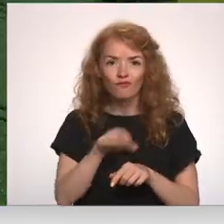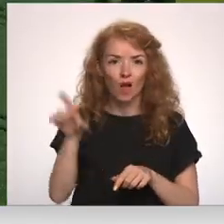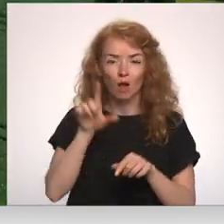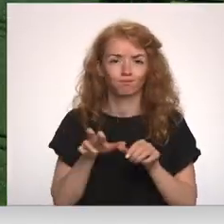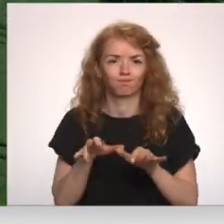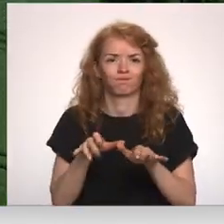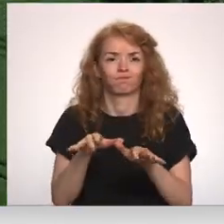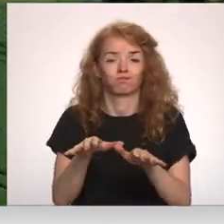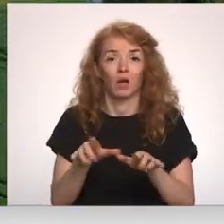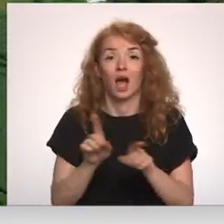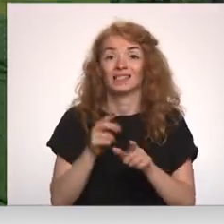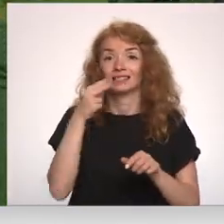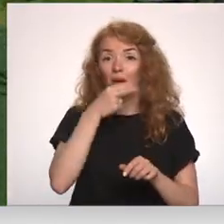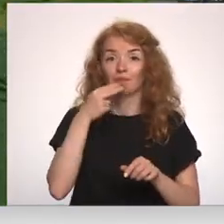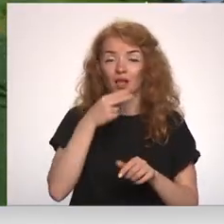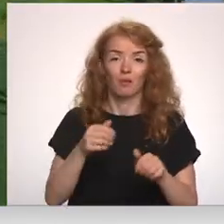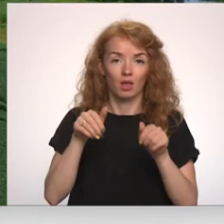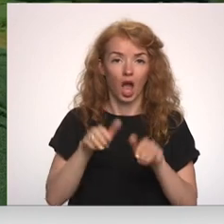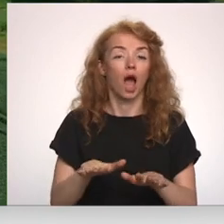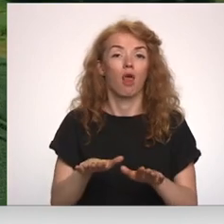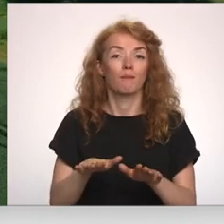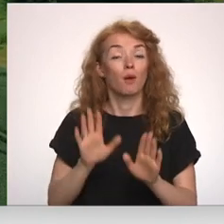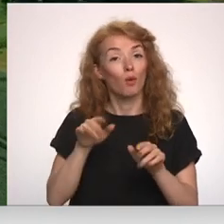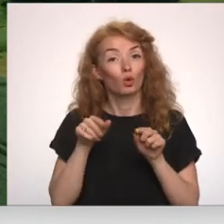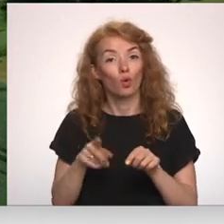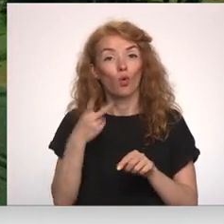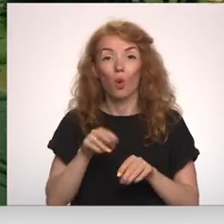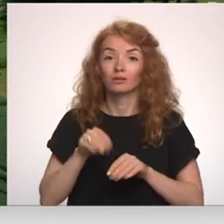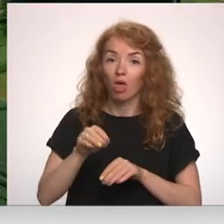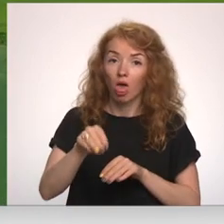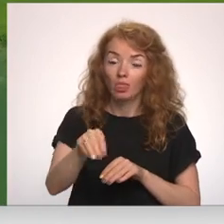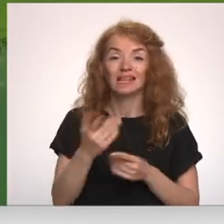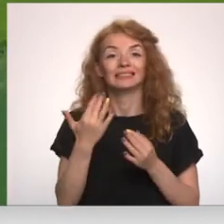pērn. Tagad zemniekiem arī jāpieņem ļoti būtiski lēmumi par to, ko sēt un cik